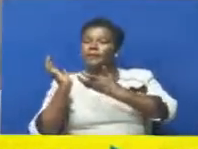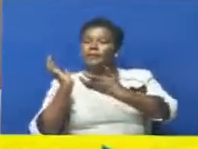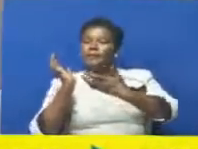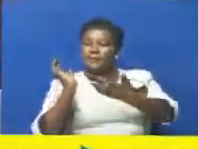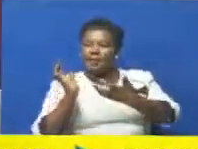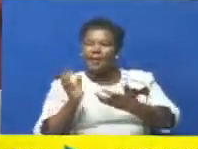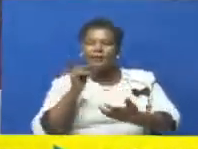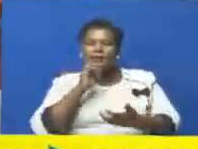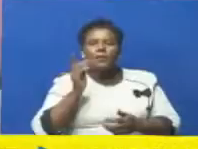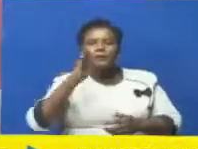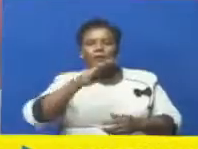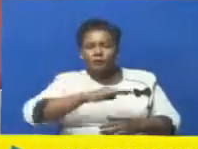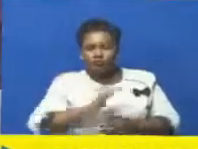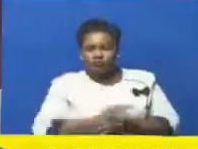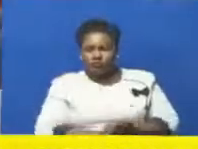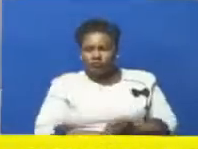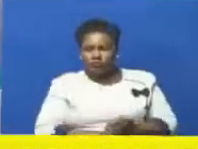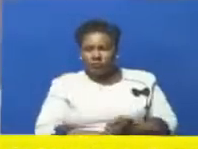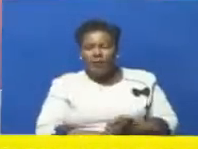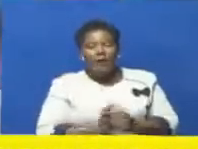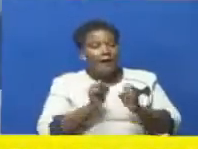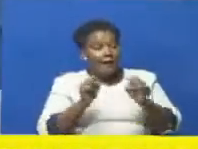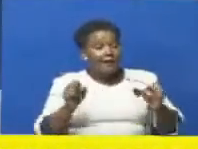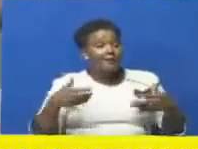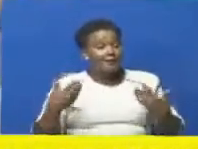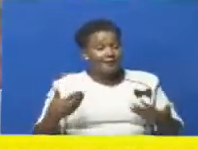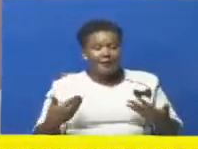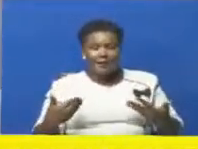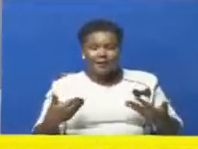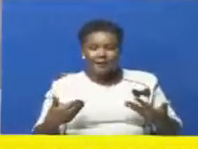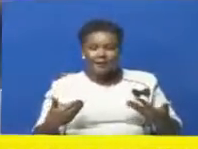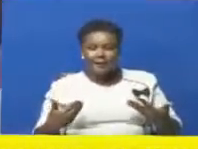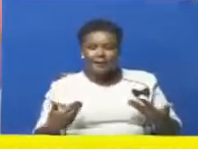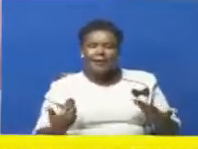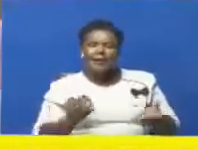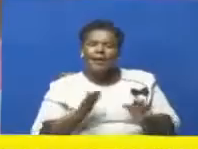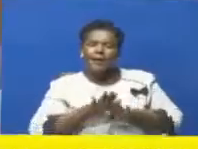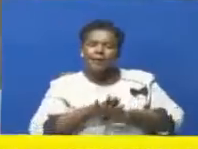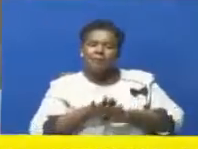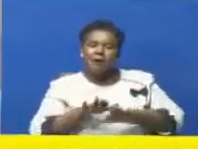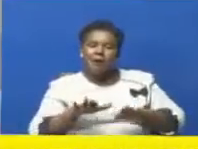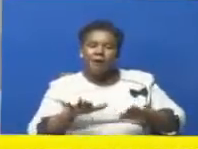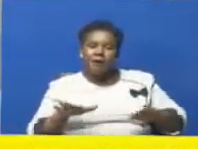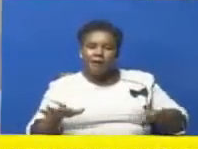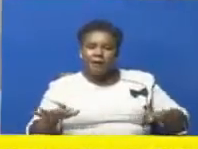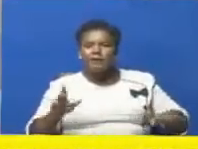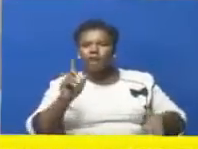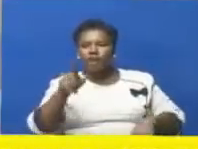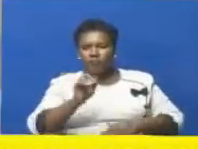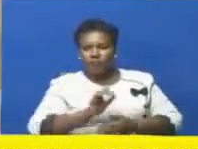ya Morogoro zilitokea, lakini leo hii pakiwa na utulivu usio kifani.